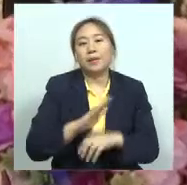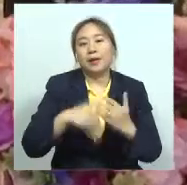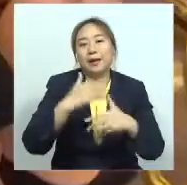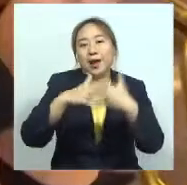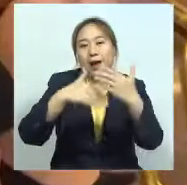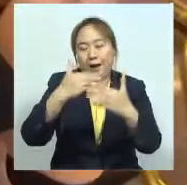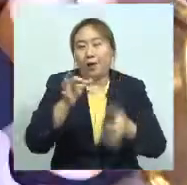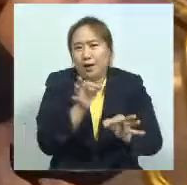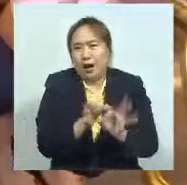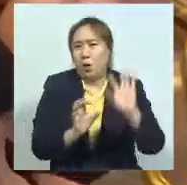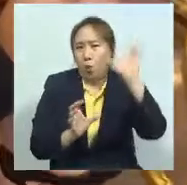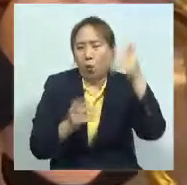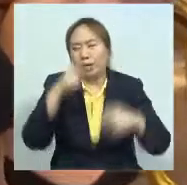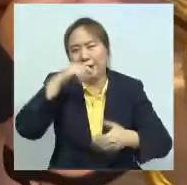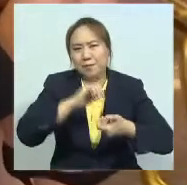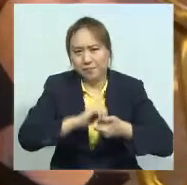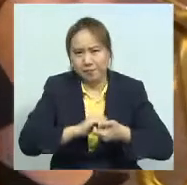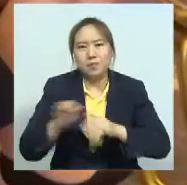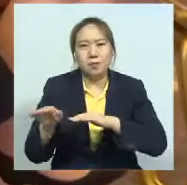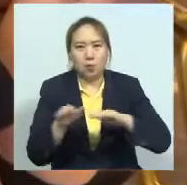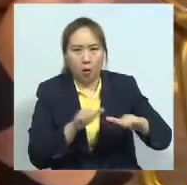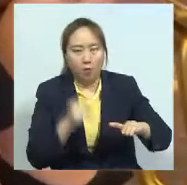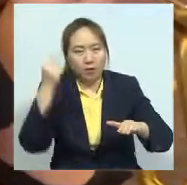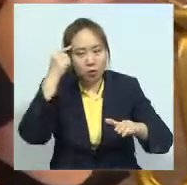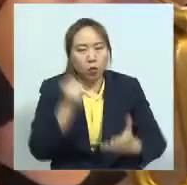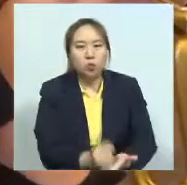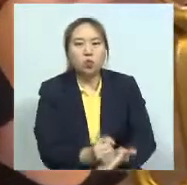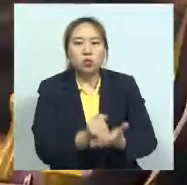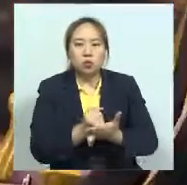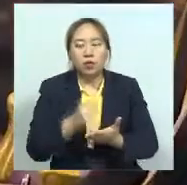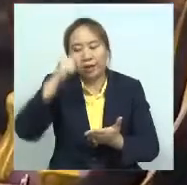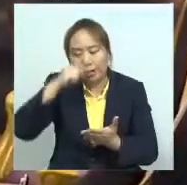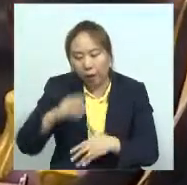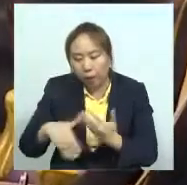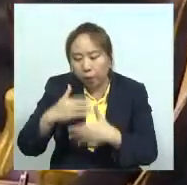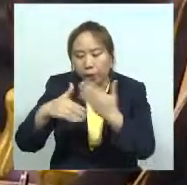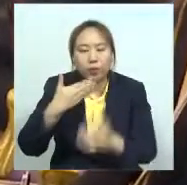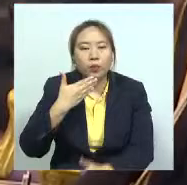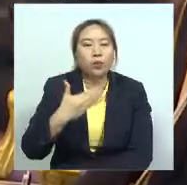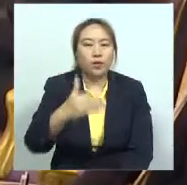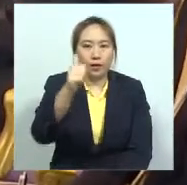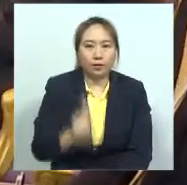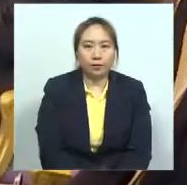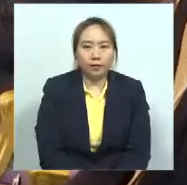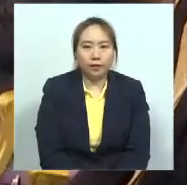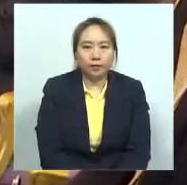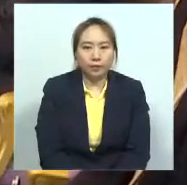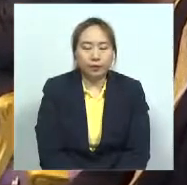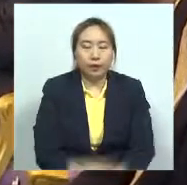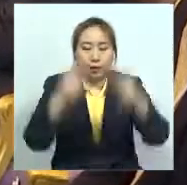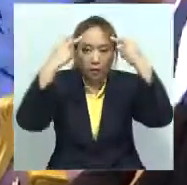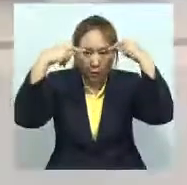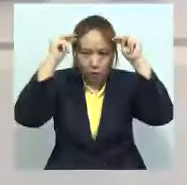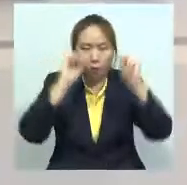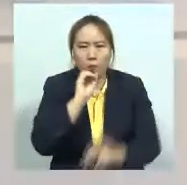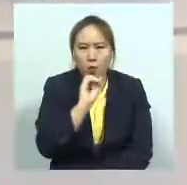ดับประเทศกับธนาคารโลกซึ่งเชื่อมั่นว่าจะนำความเจริญรุ่งเรืองมาสู่ไทยได้อย่างยั่งยืนนายกรัฐม